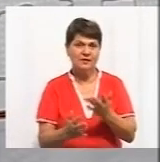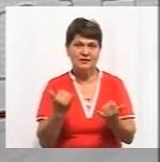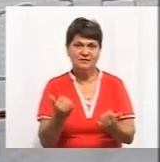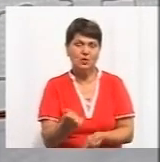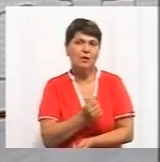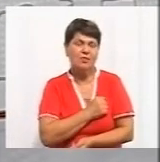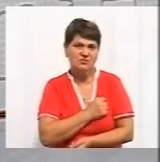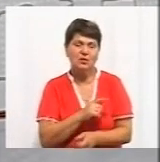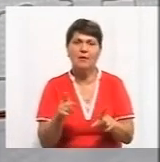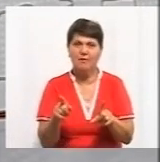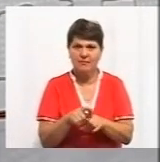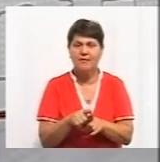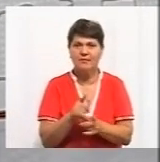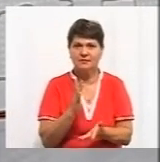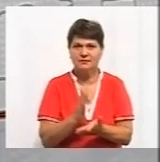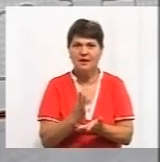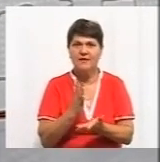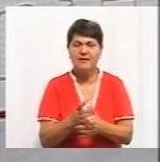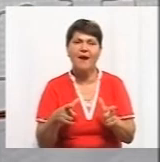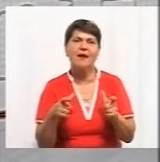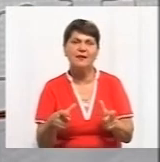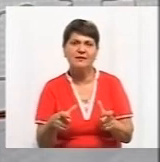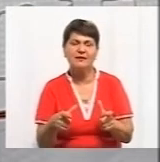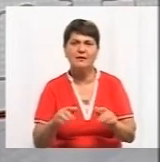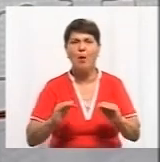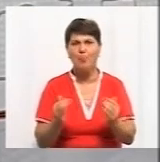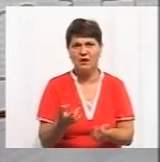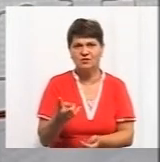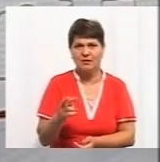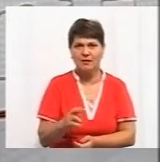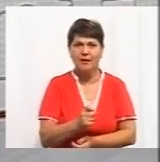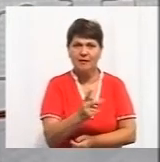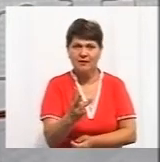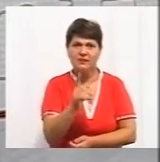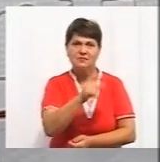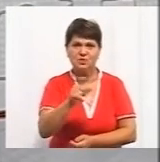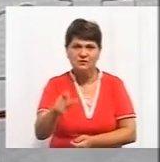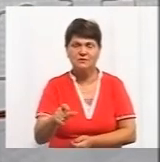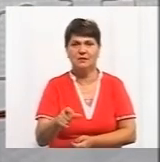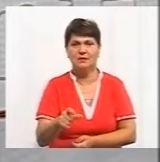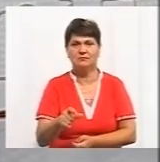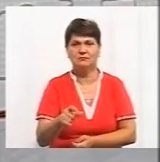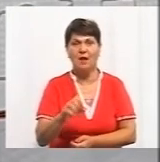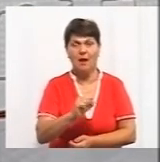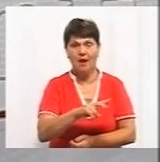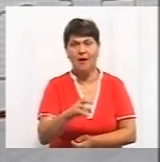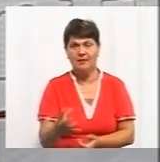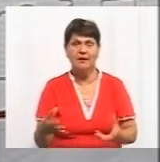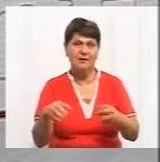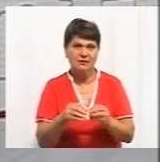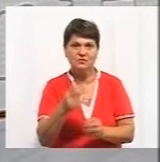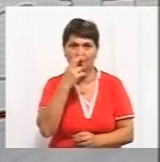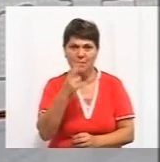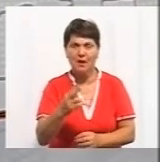так склалося, що є карантинні заходи, обмеження кількості пасажирів рухомого складу, але разом з тим ми бачимо,